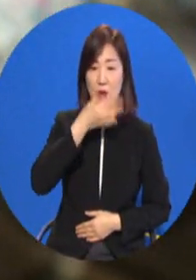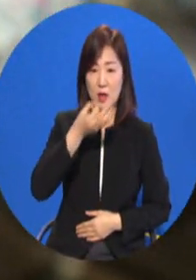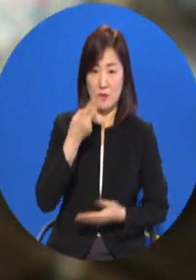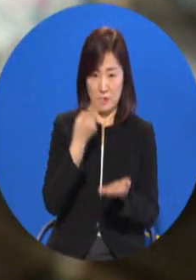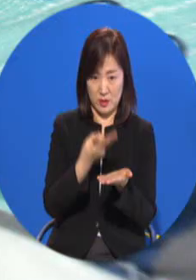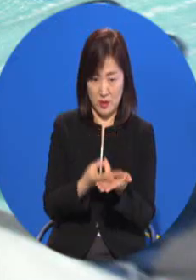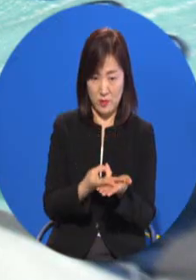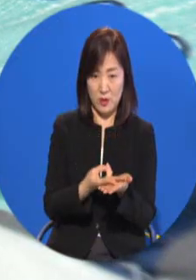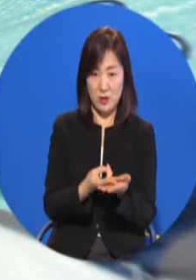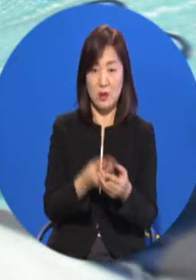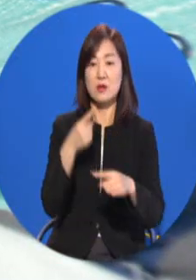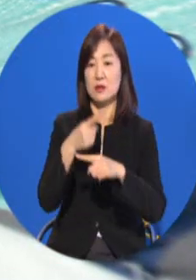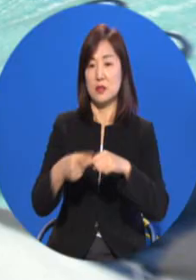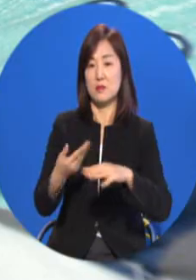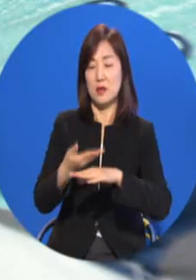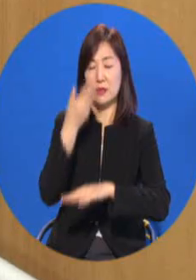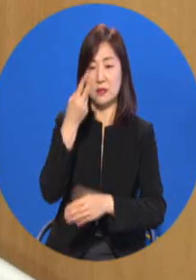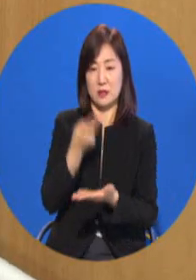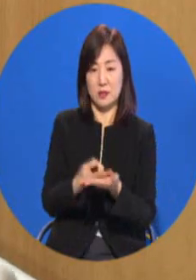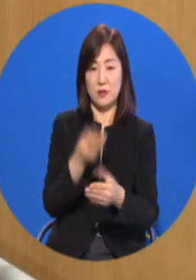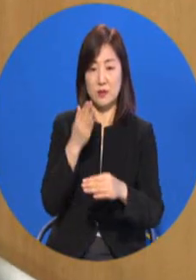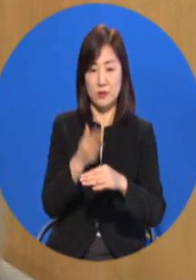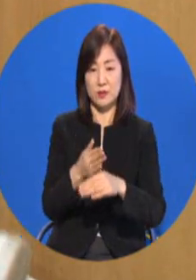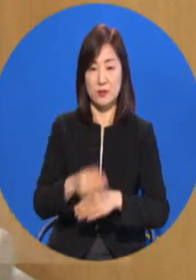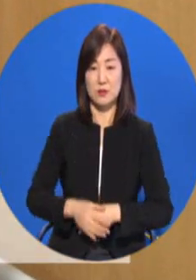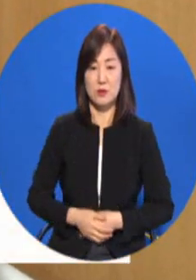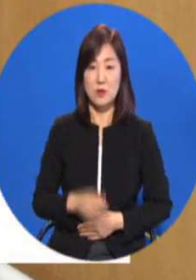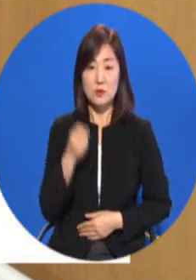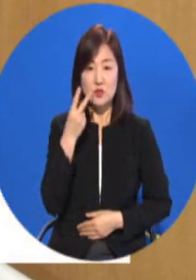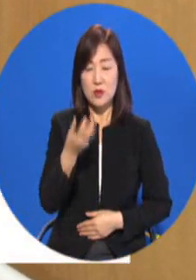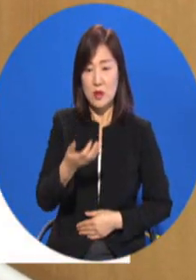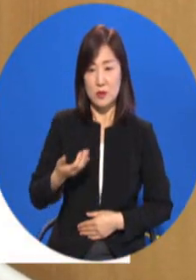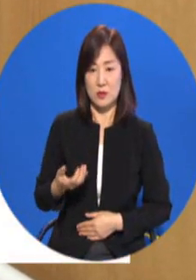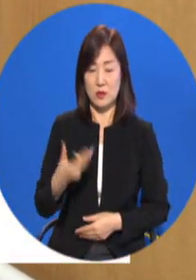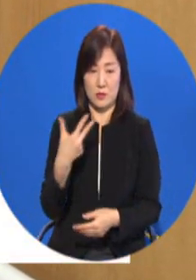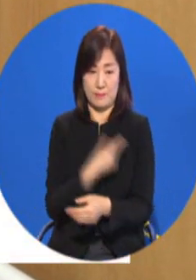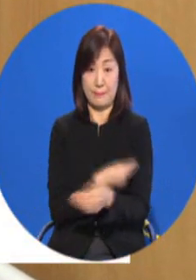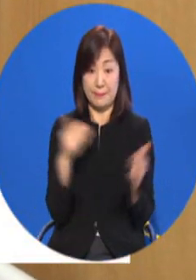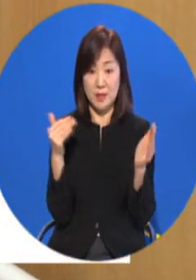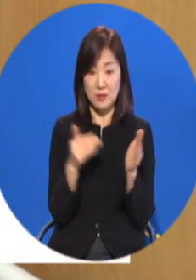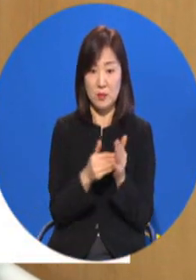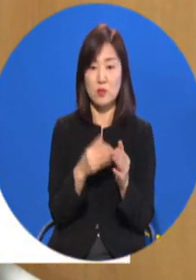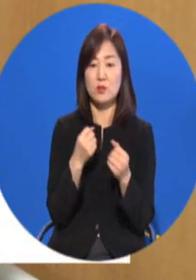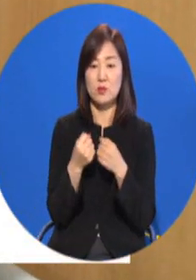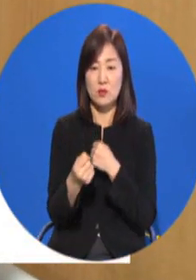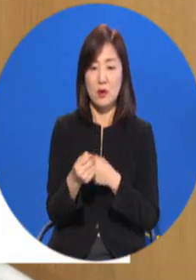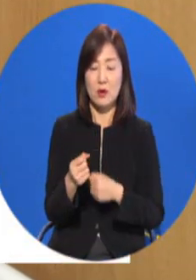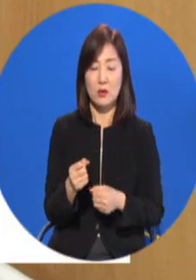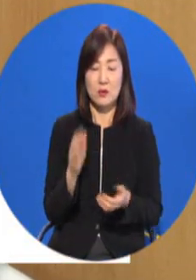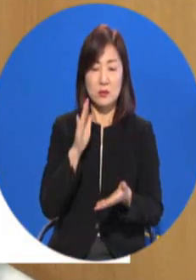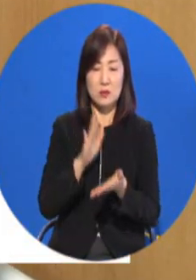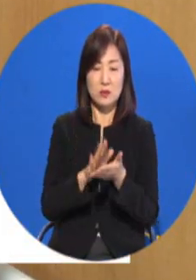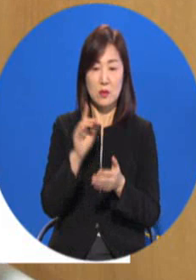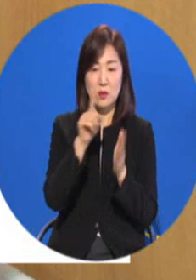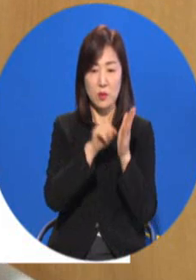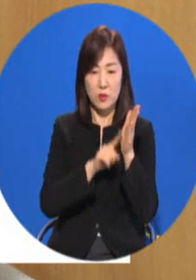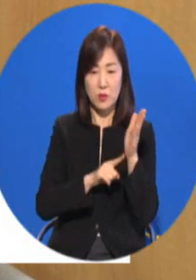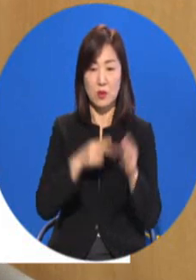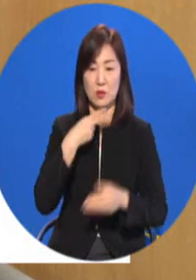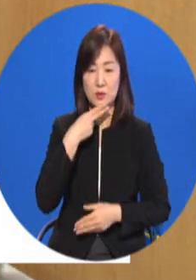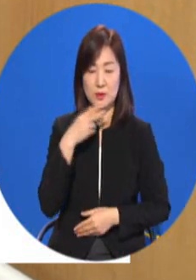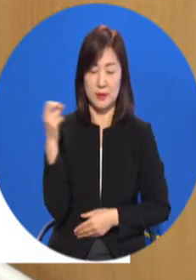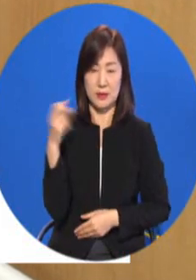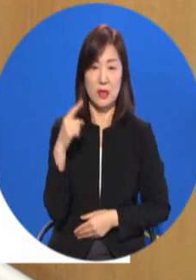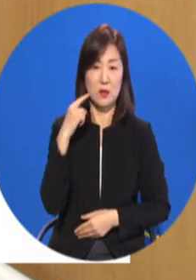전체 병실의 절반 이상을 차지합니다. 이제 두 달 전에 예방접종 마치기 마쳤는데 열이 안 떨어져가면 내일 독감 검사를 다시